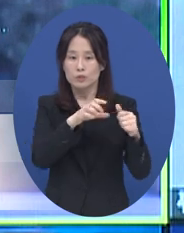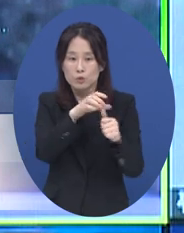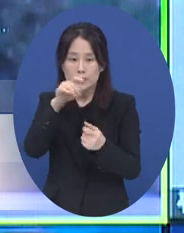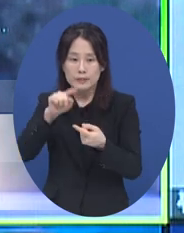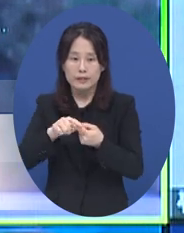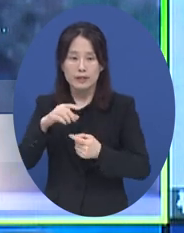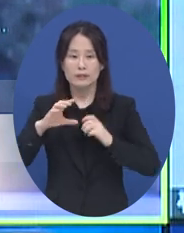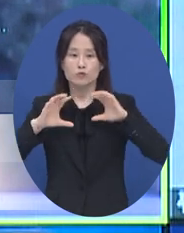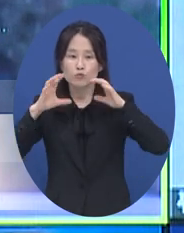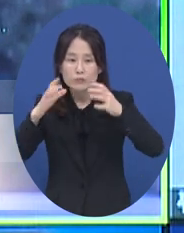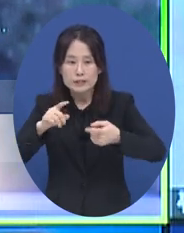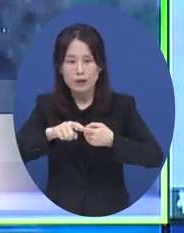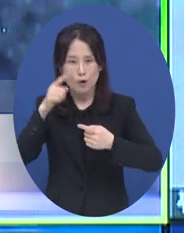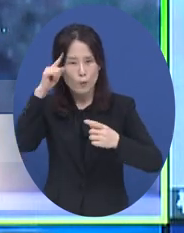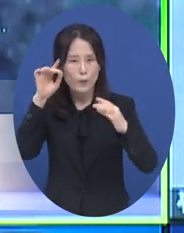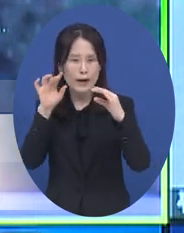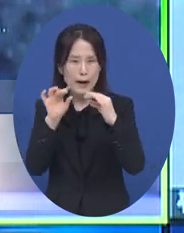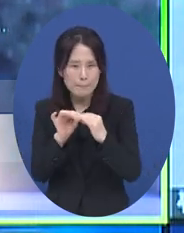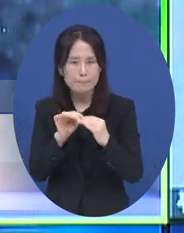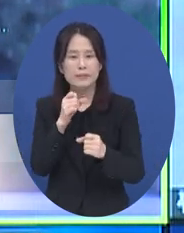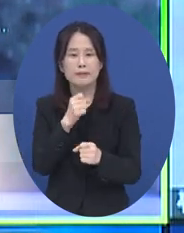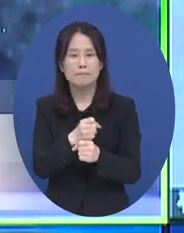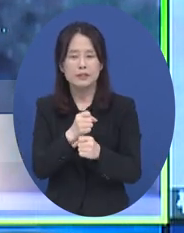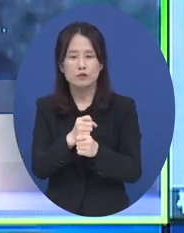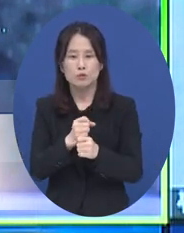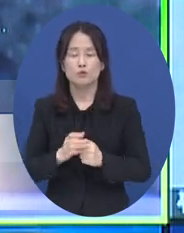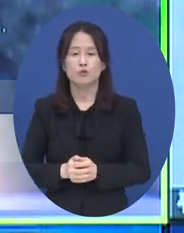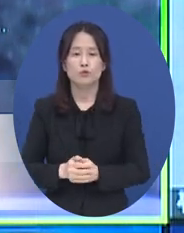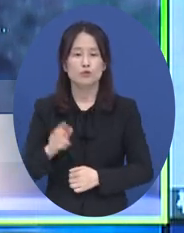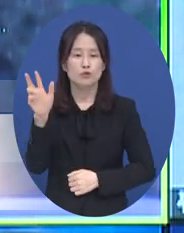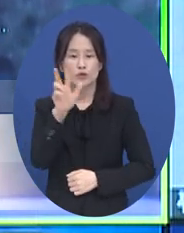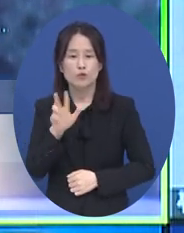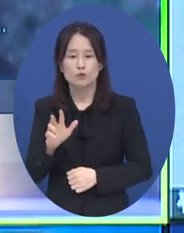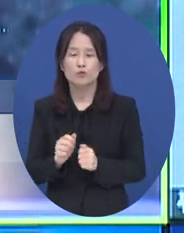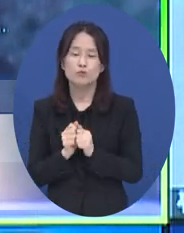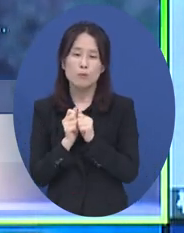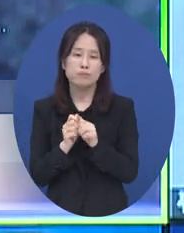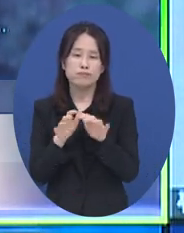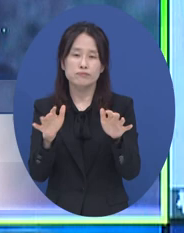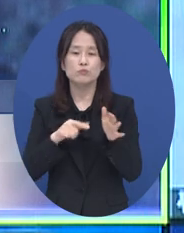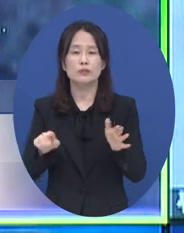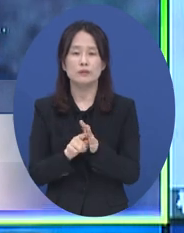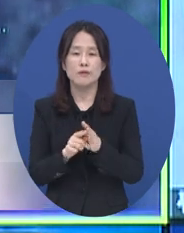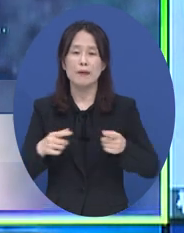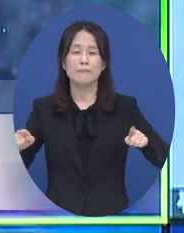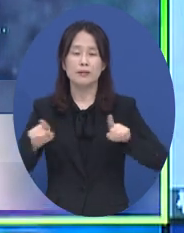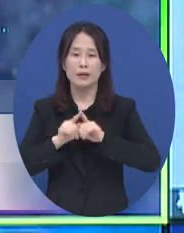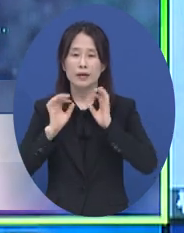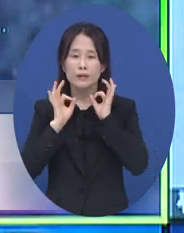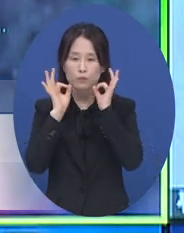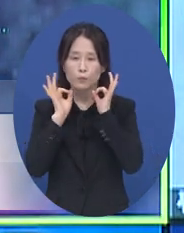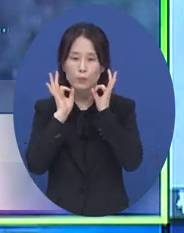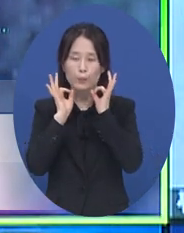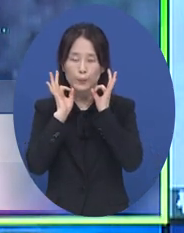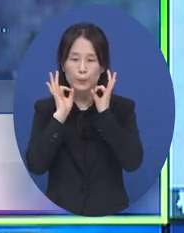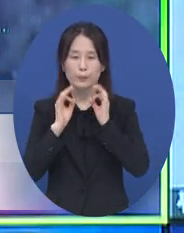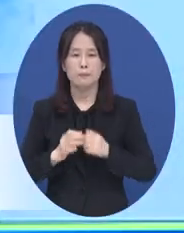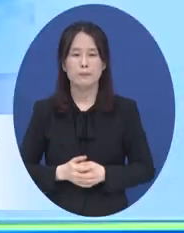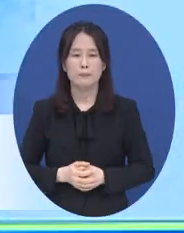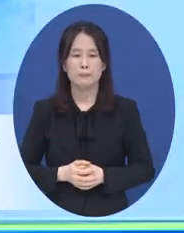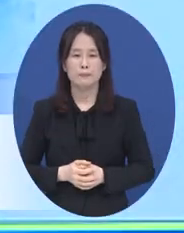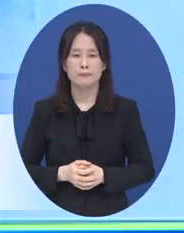도입에 대한 국민적 공감대 형성과 전국화를 위해 함께